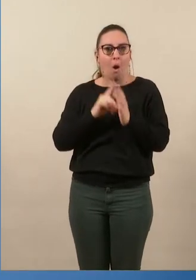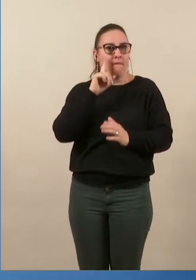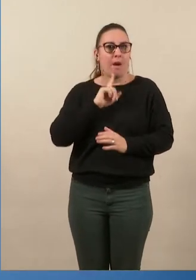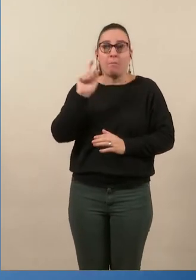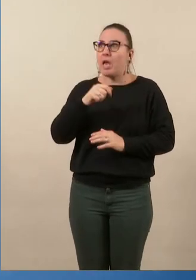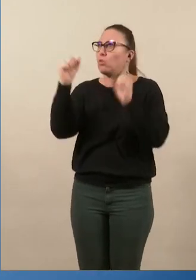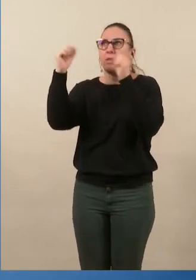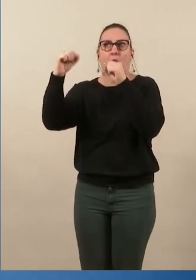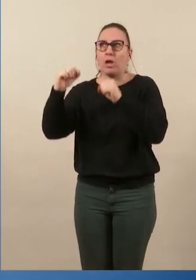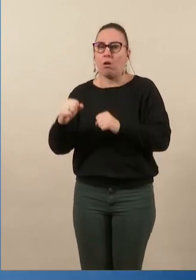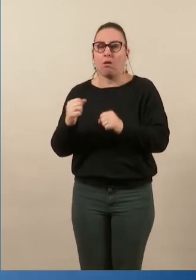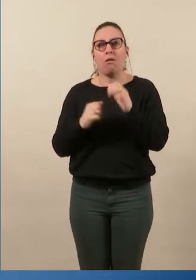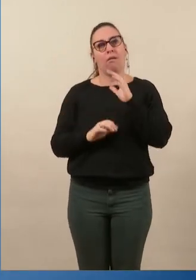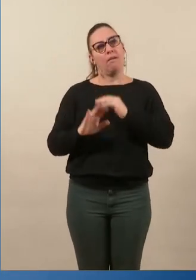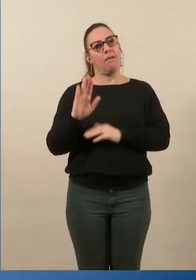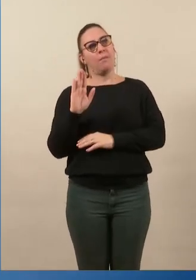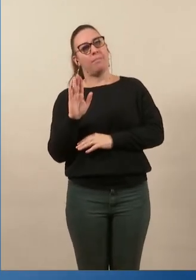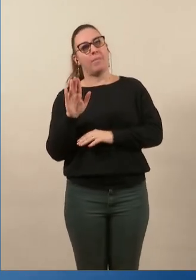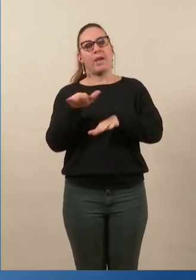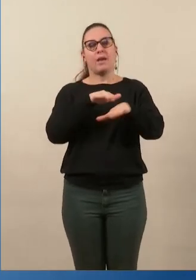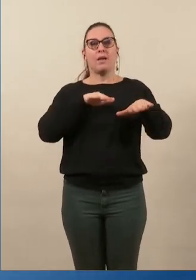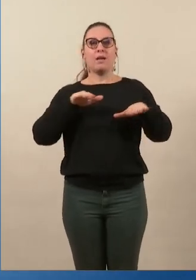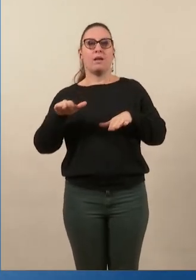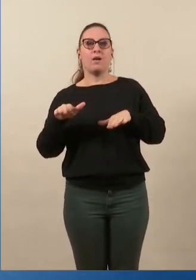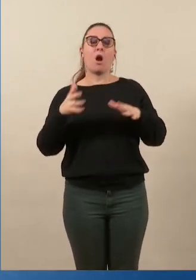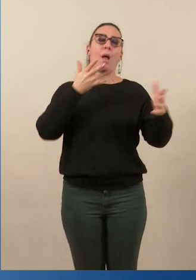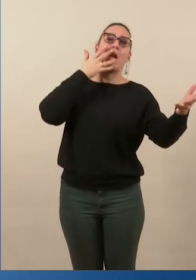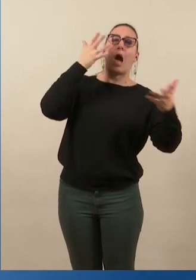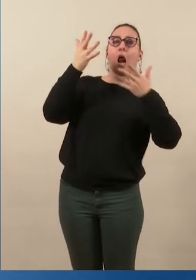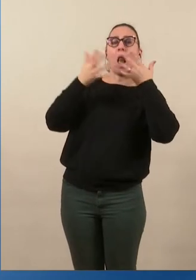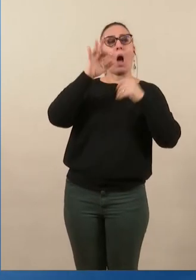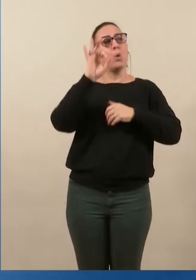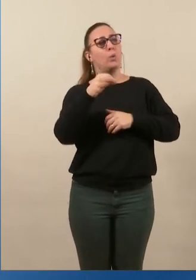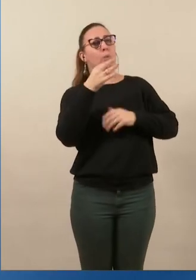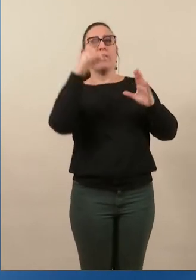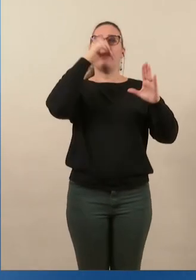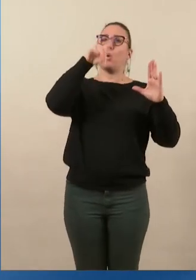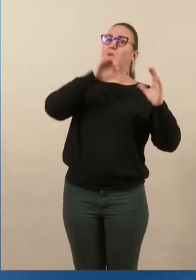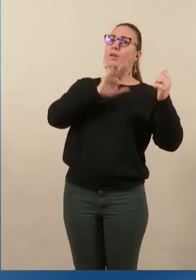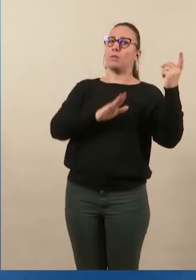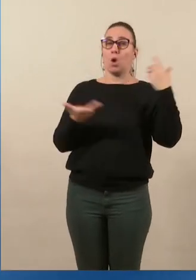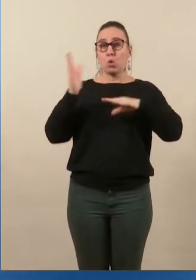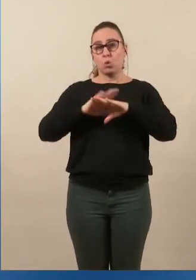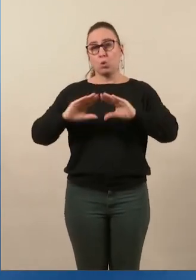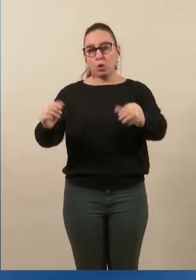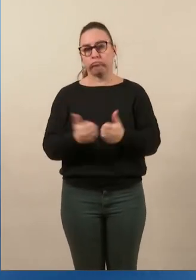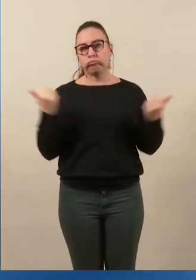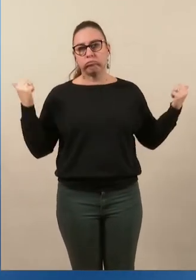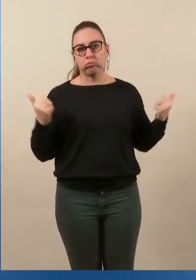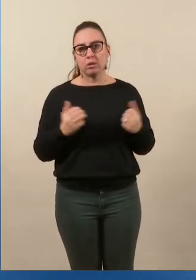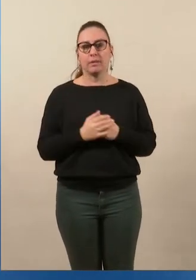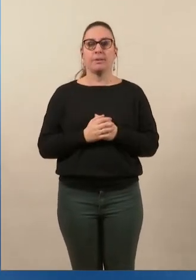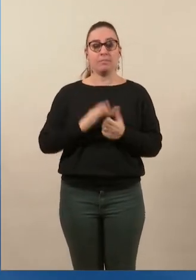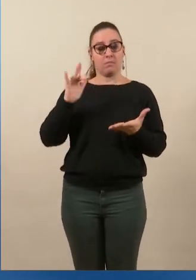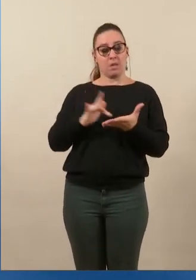les droits des femmes mais vous affichez de grands principes mais la réalité est tout de même assez différente par exemple en page